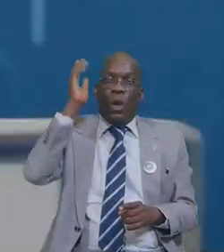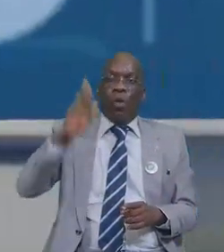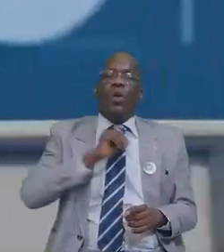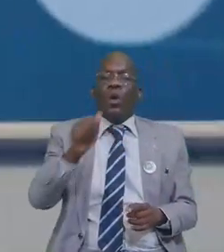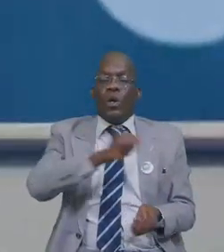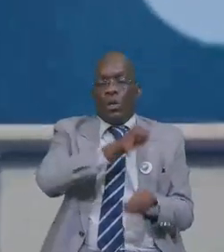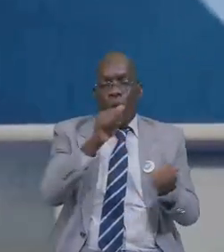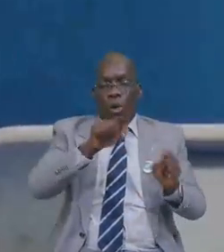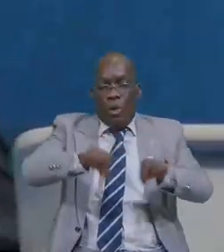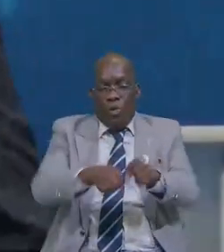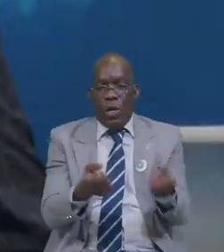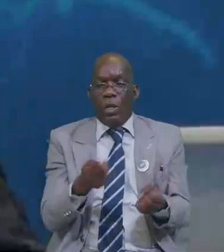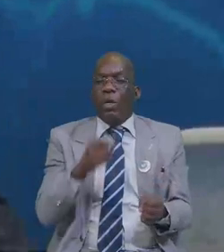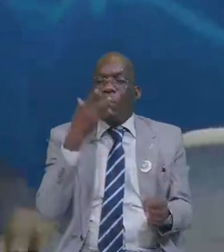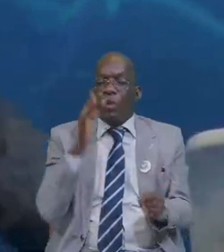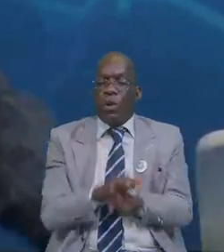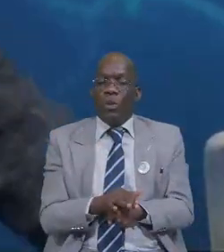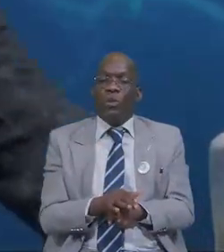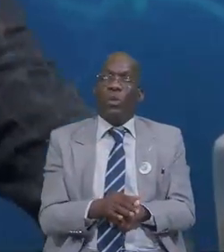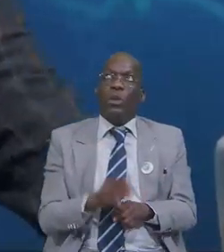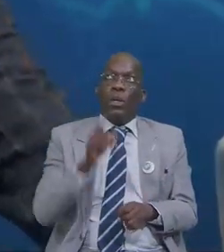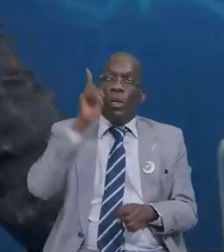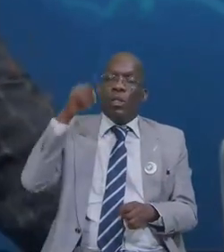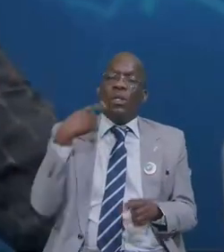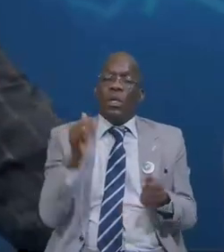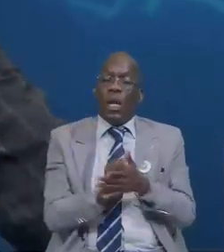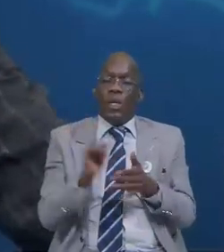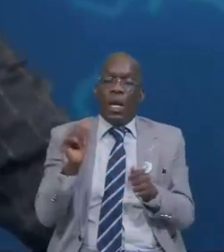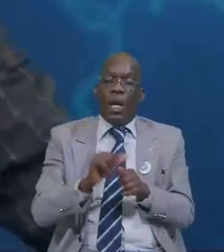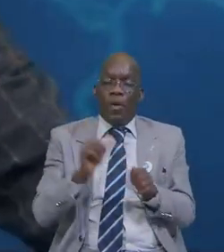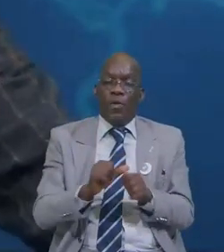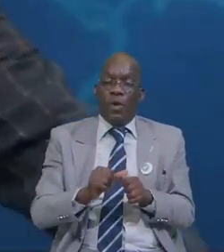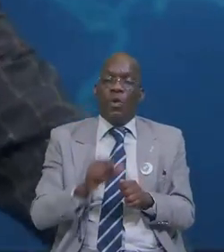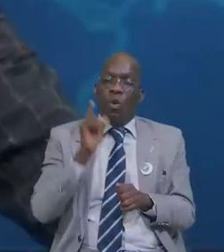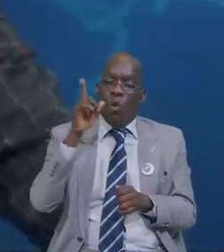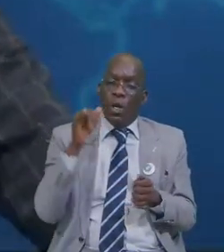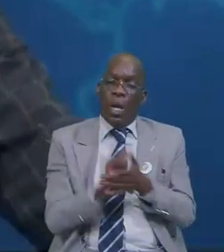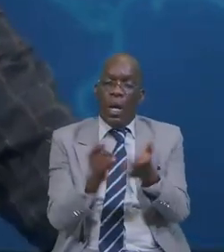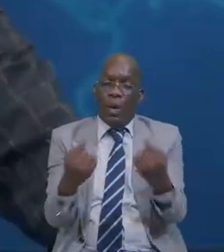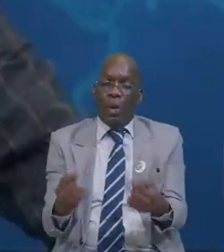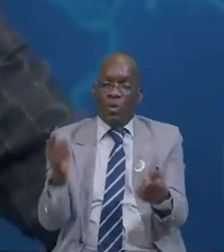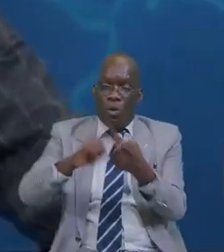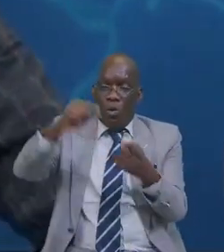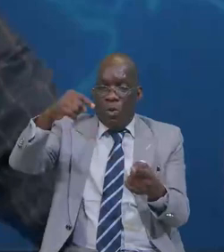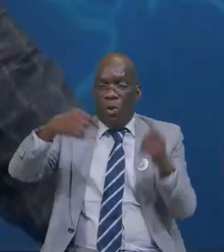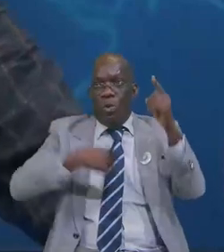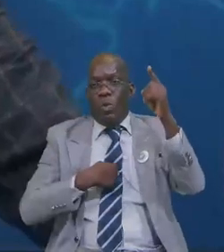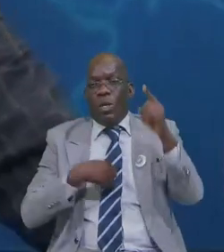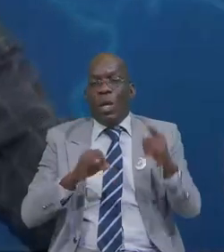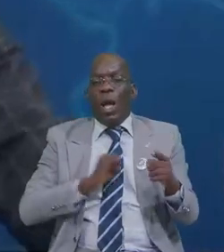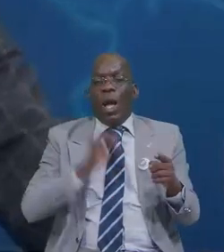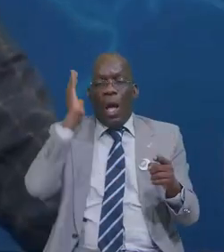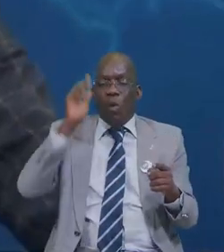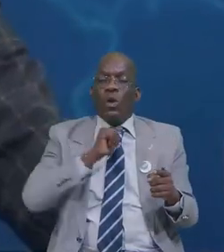Et il ne va plus se retracter, papa, briser sa promesse. Il dit, quiconque vient à moi, je ne vais